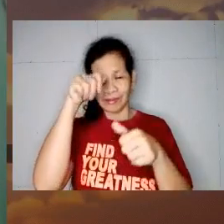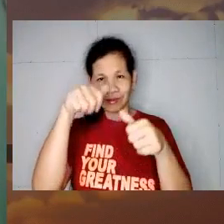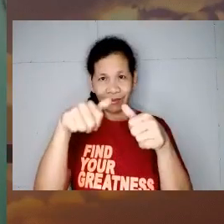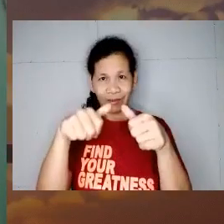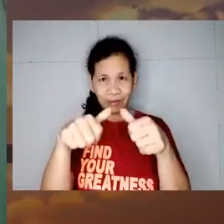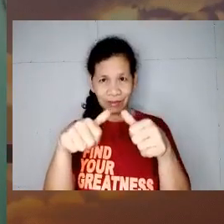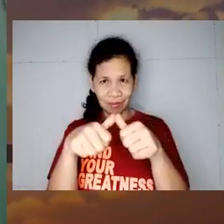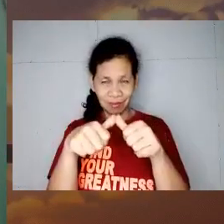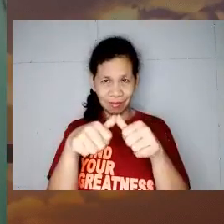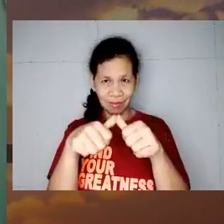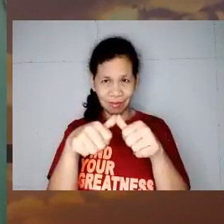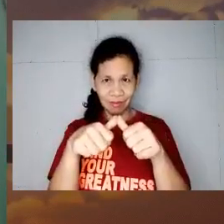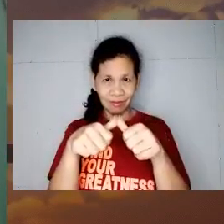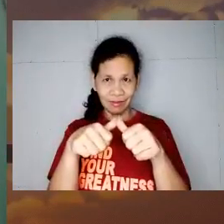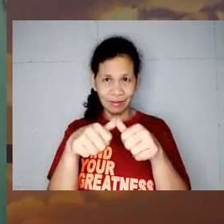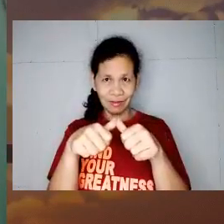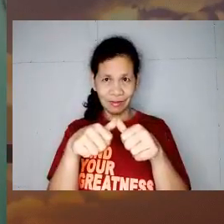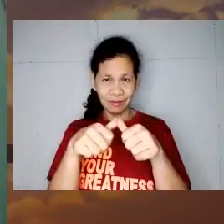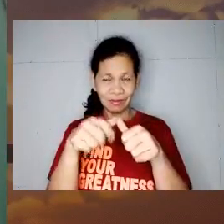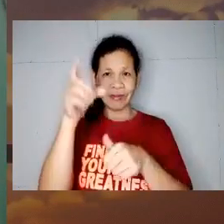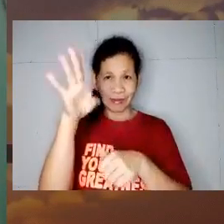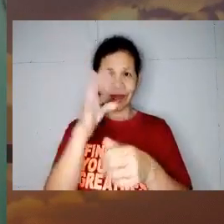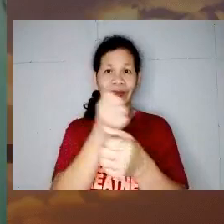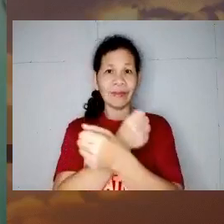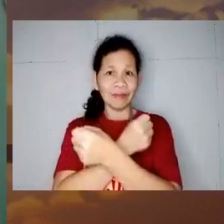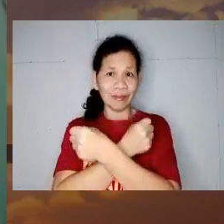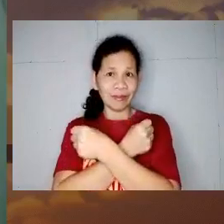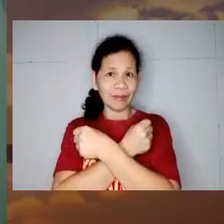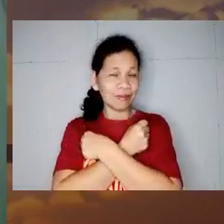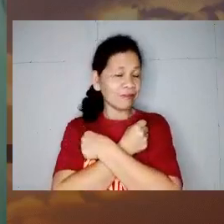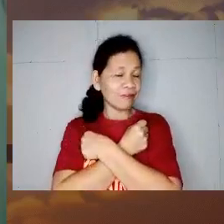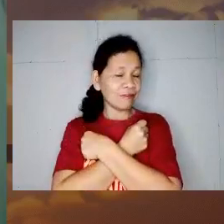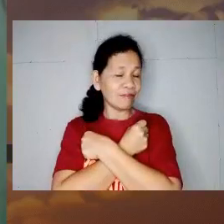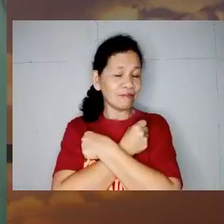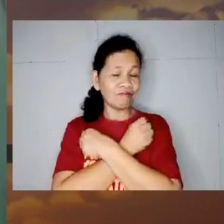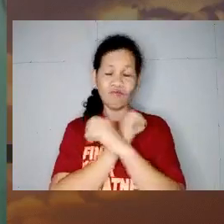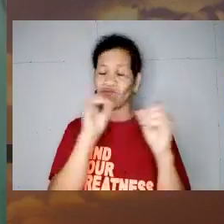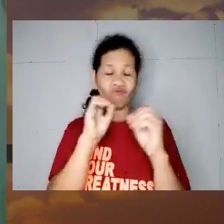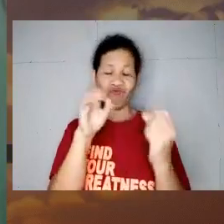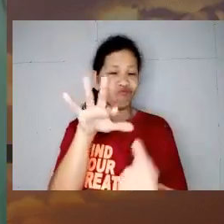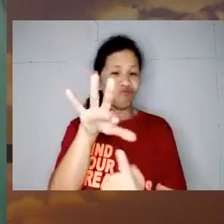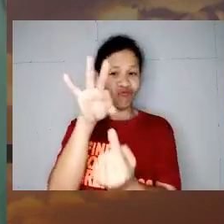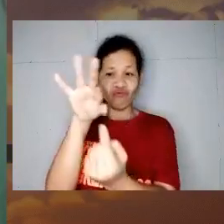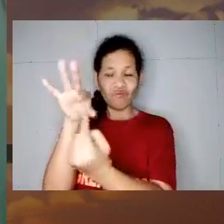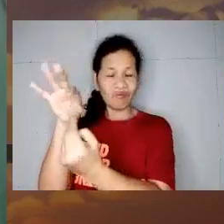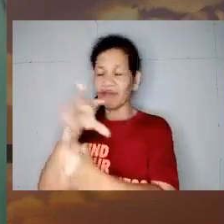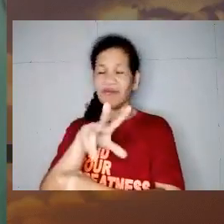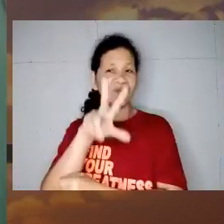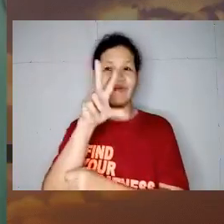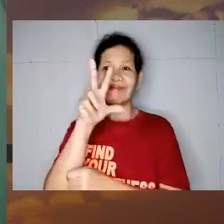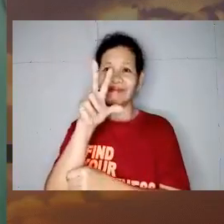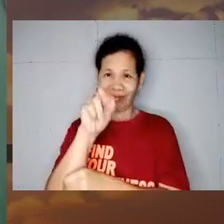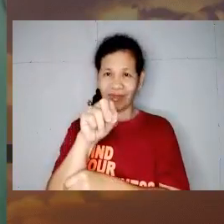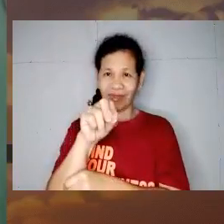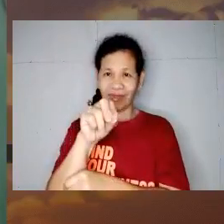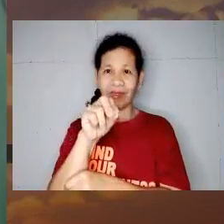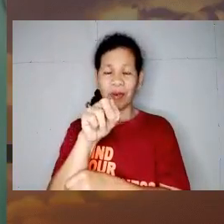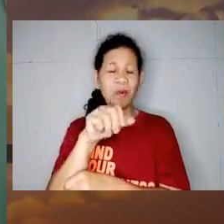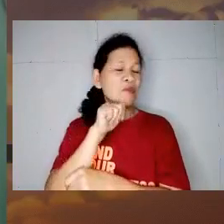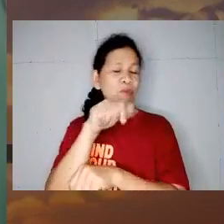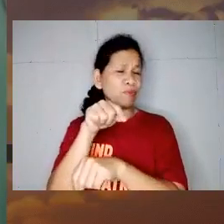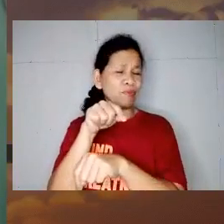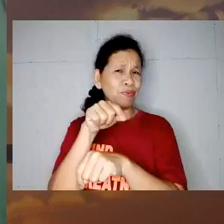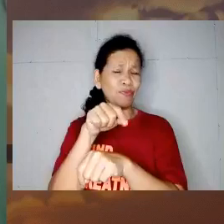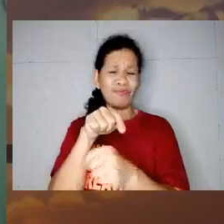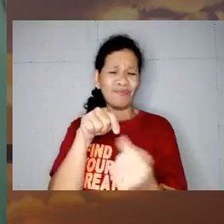ang pagmamahal ng Diyos ay walang tinatangi. Okay? It's not restricted to any